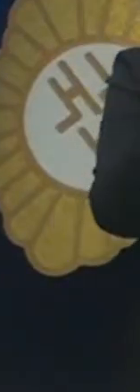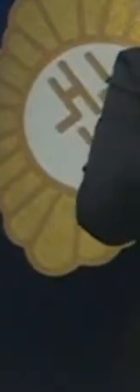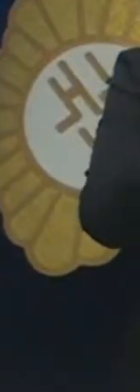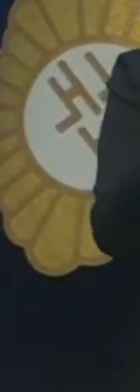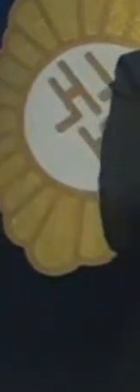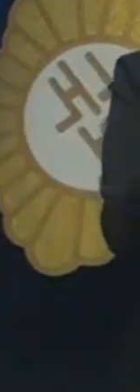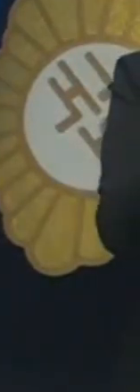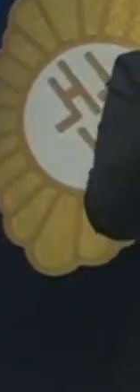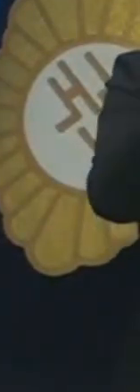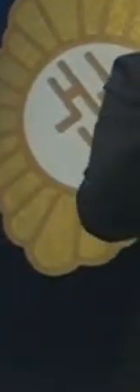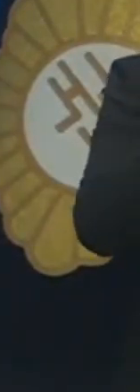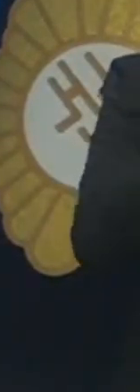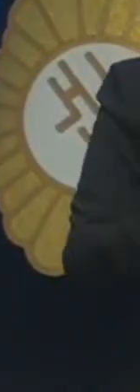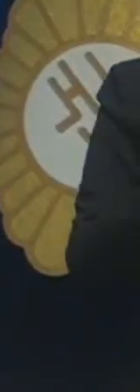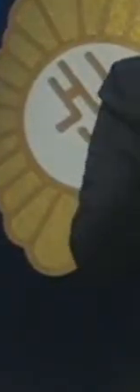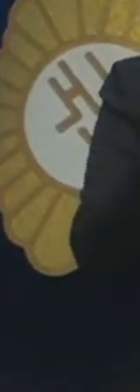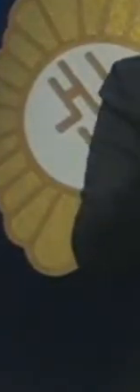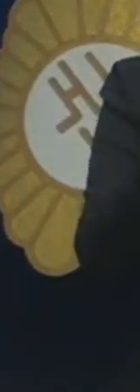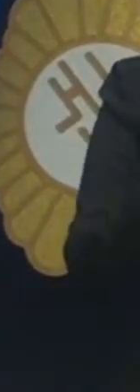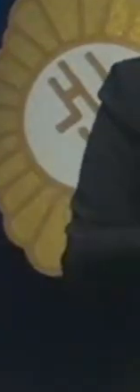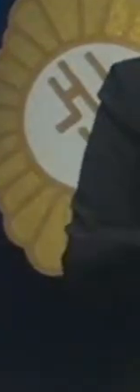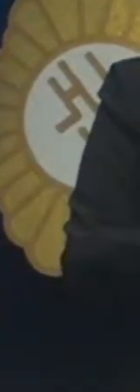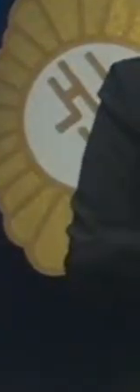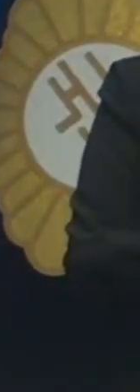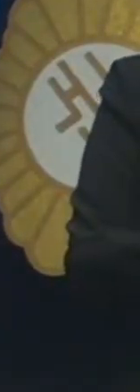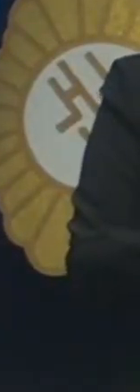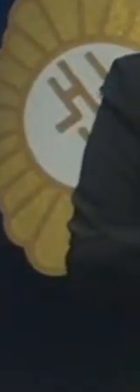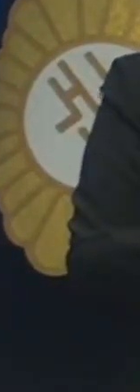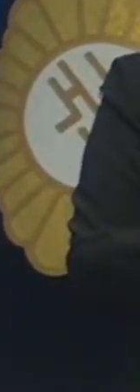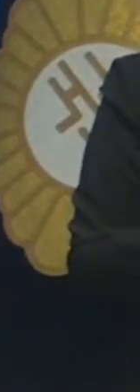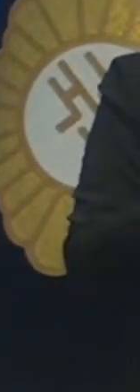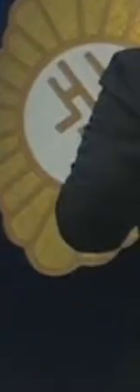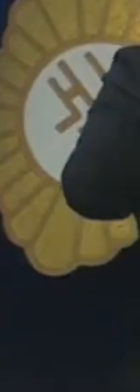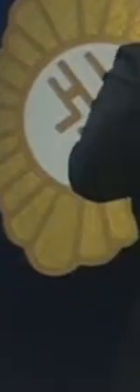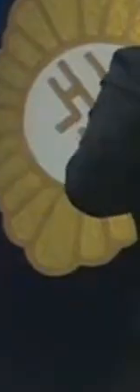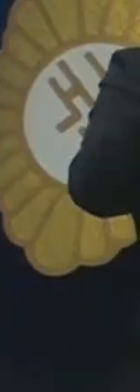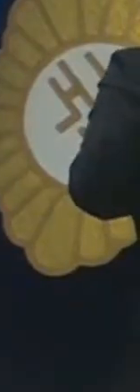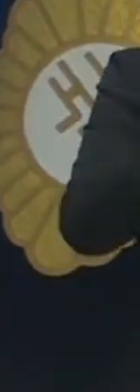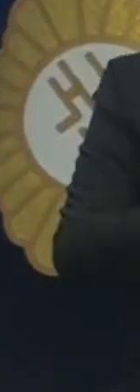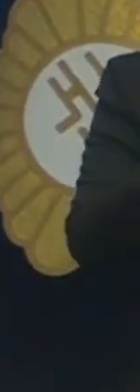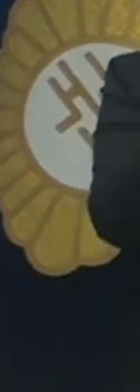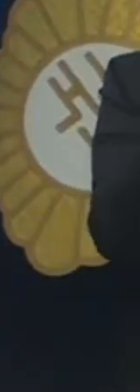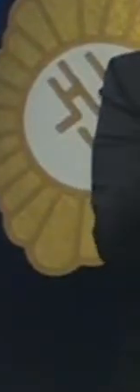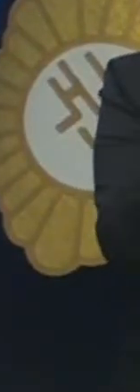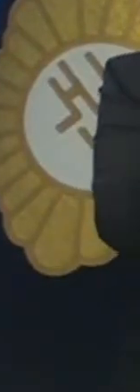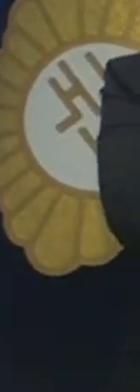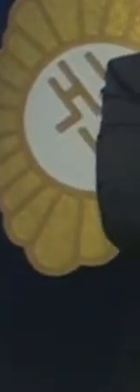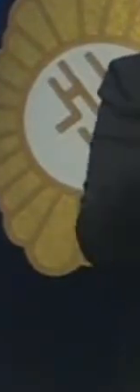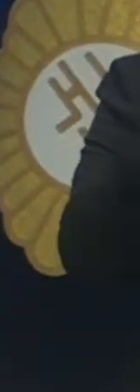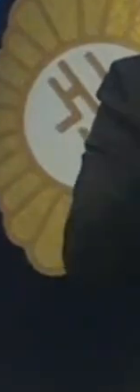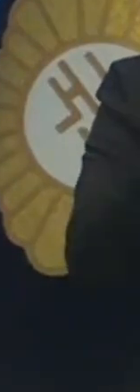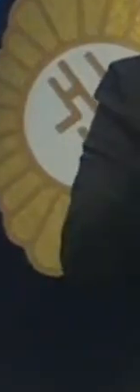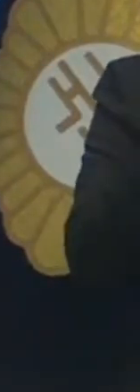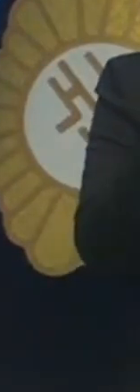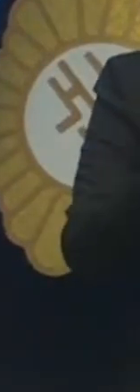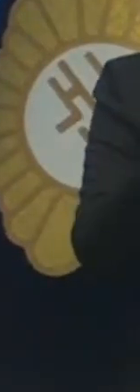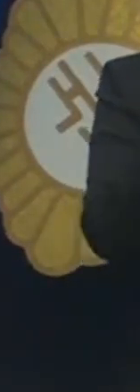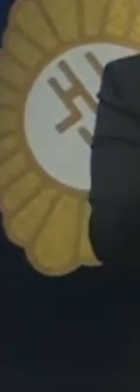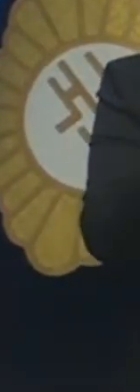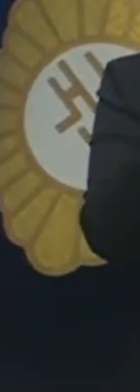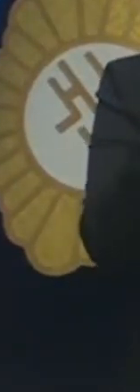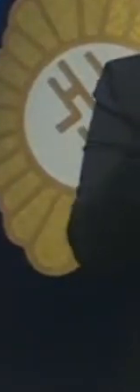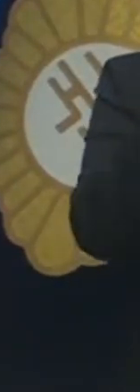단 하나입니다. 홈플러스 대주주가 되면서 약속한 투자 내용을 충실하게 이행하면 됩니다.